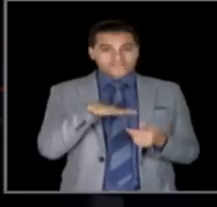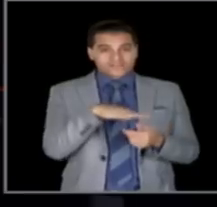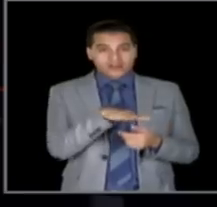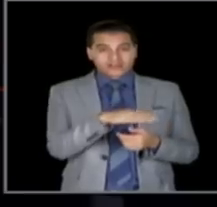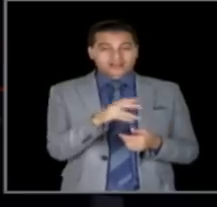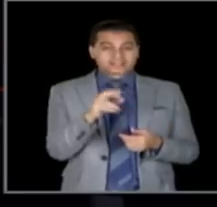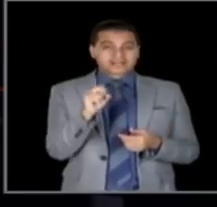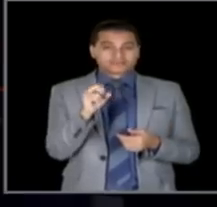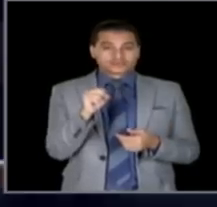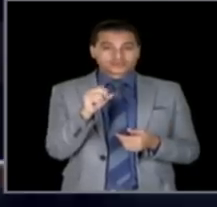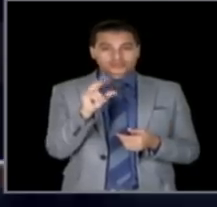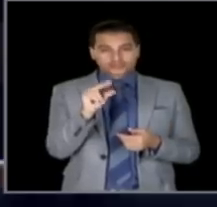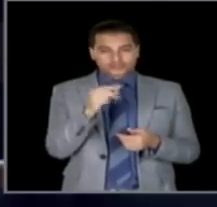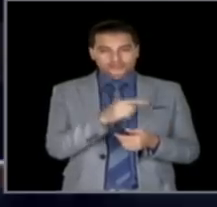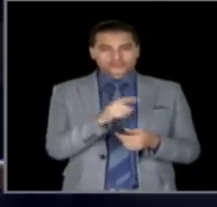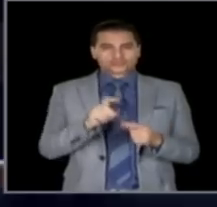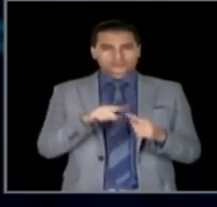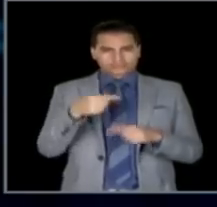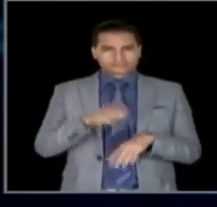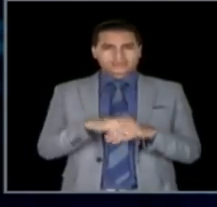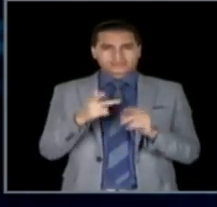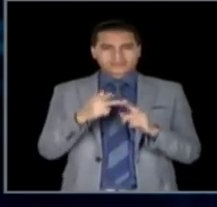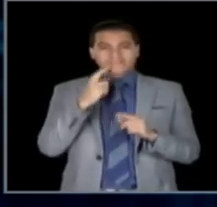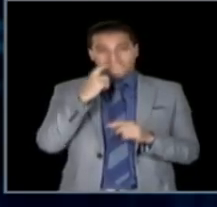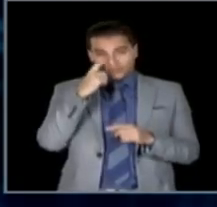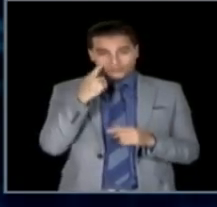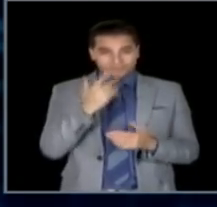20. ودلوقتي مع الفقرة الثالثة، فقرة الفنون.